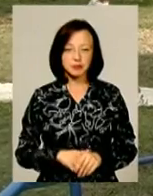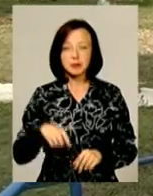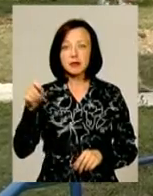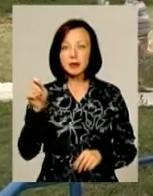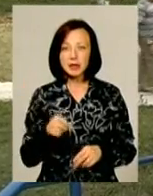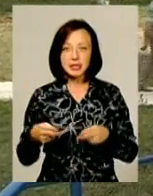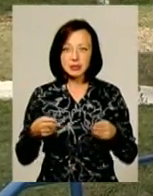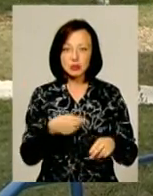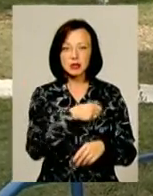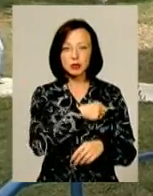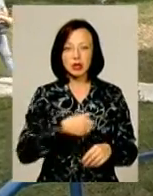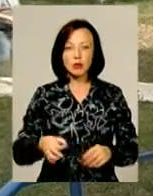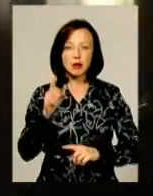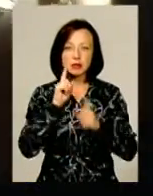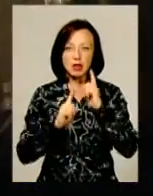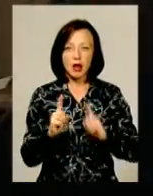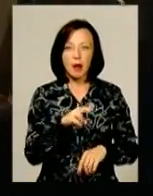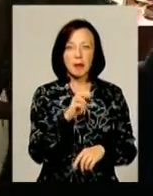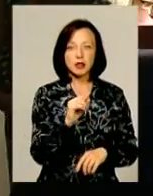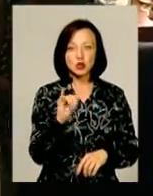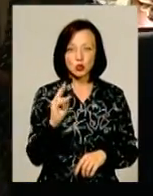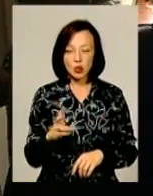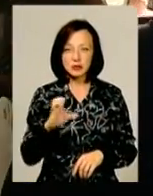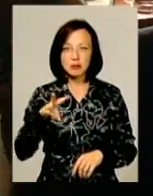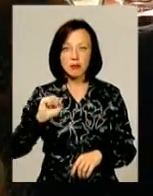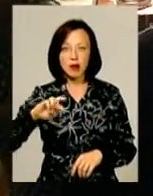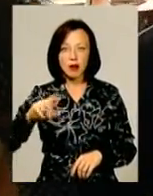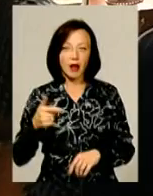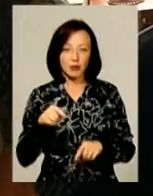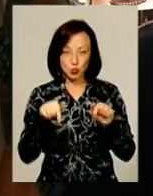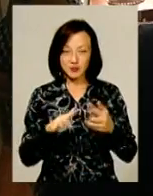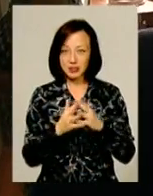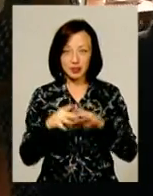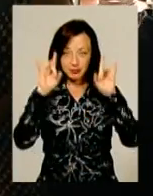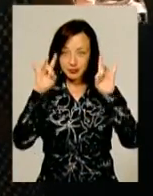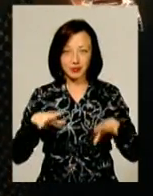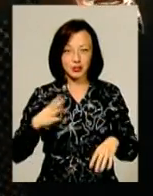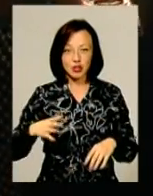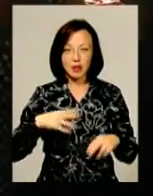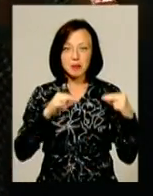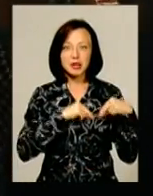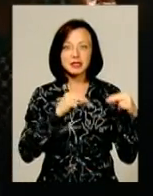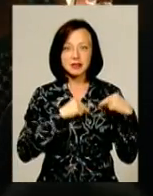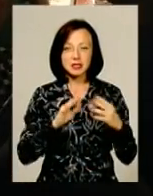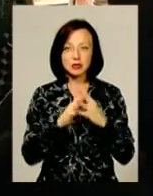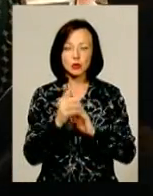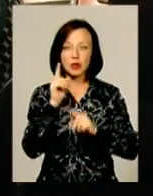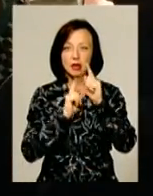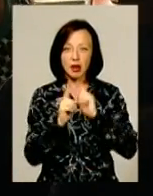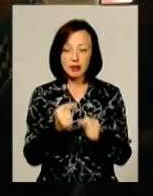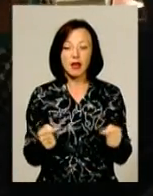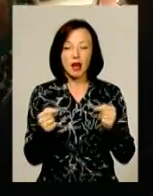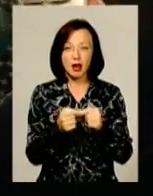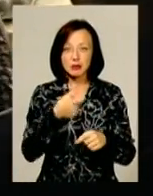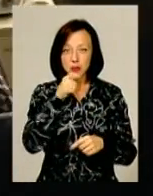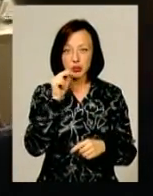Приїзд до депутатів обласної ради Анатолія Панчука та Юрія Смаля у Давидківцях не чекали. Працівники тамтешньої сільської ради якраз